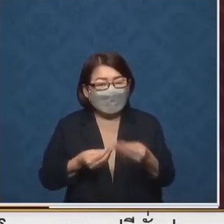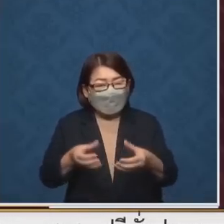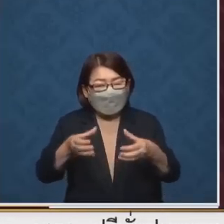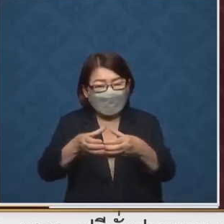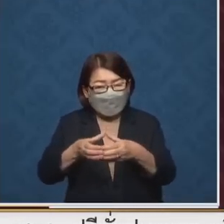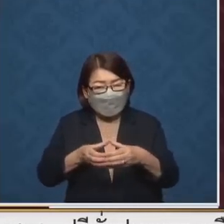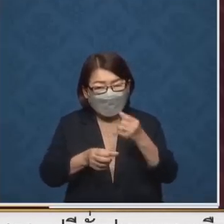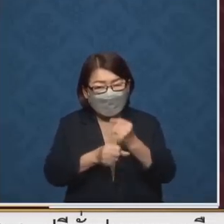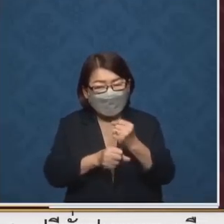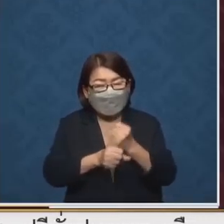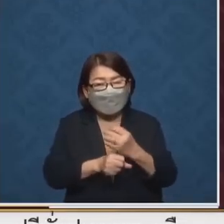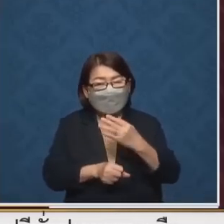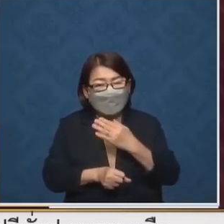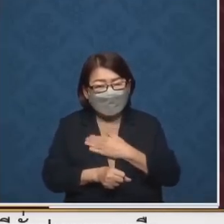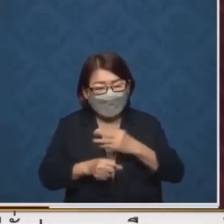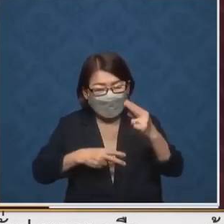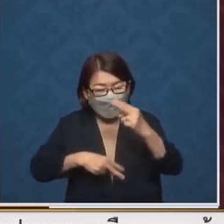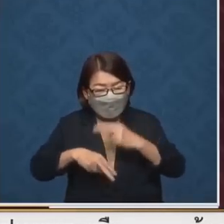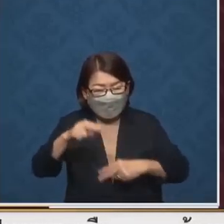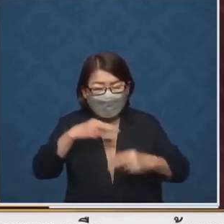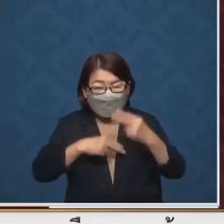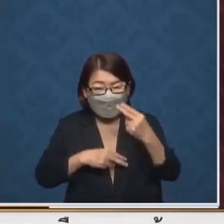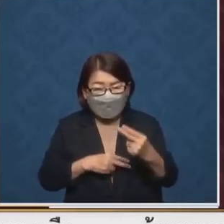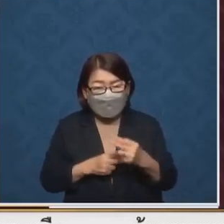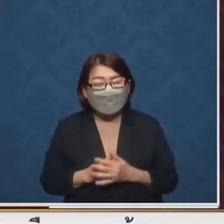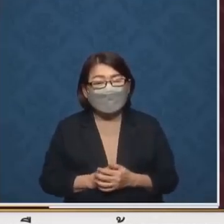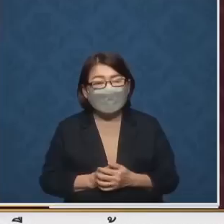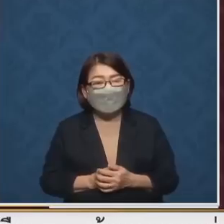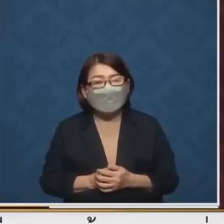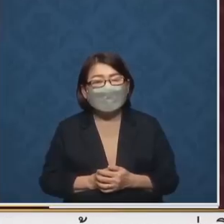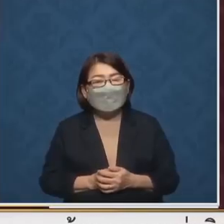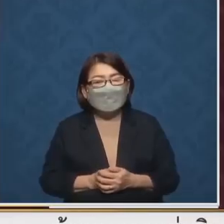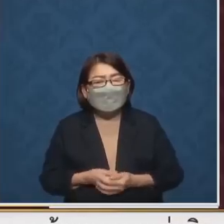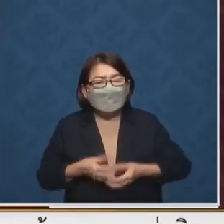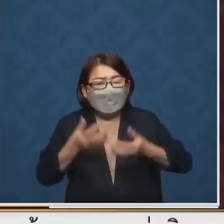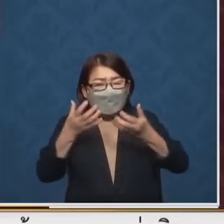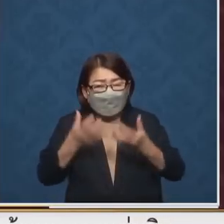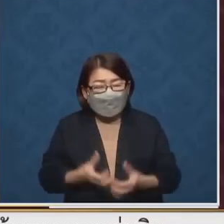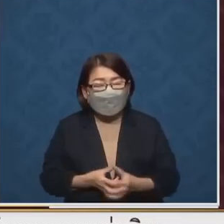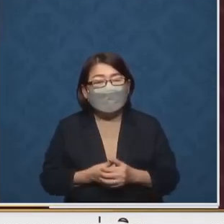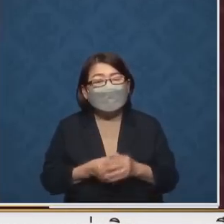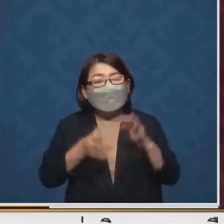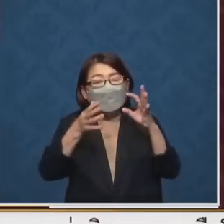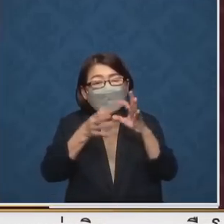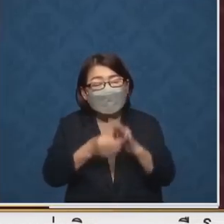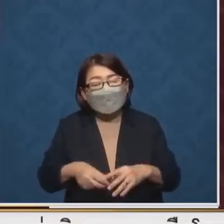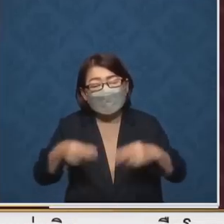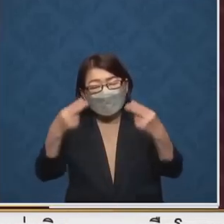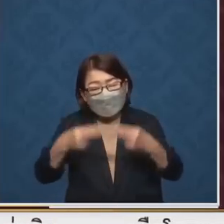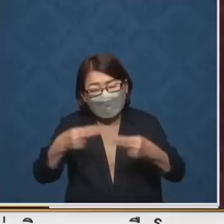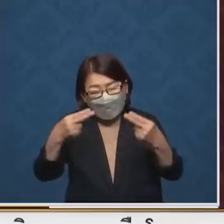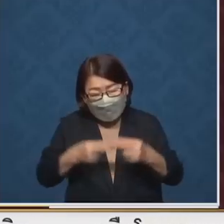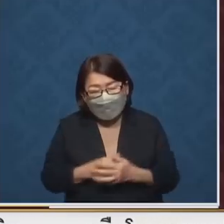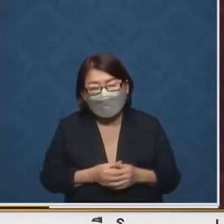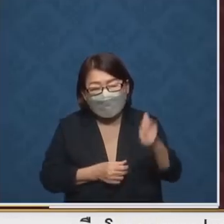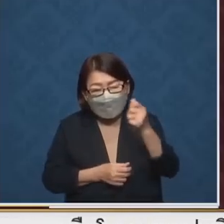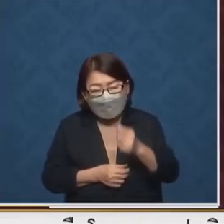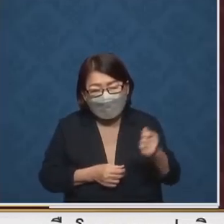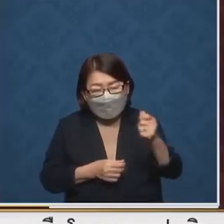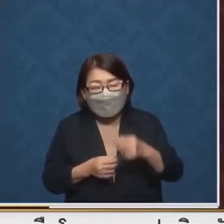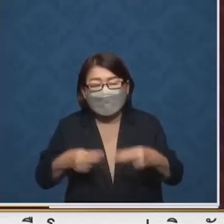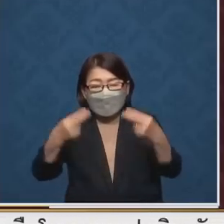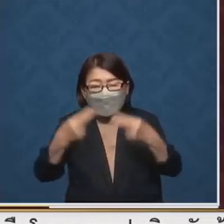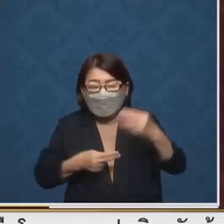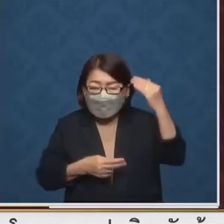ผมเช็คการศูนย์เสีย สงคลามมายเอเชีบุรภา สงคลามเกาหลีที่ไทยส่งไปลบ